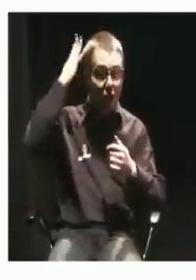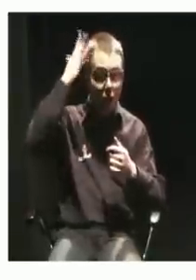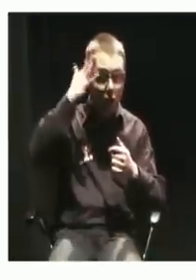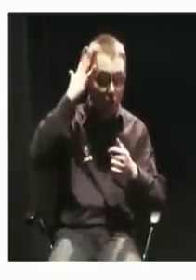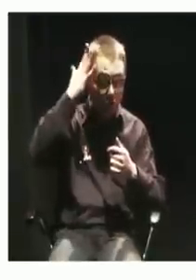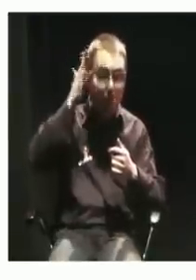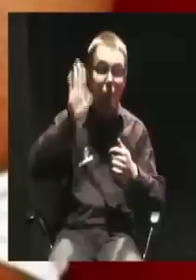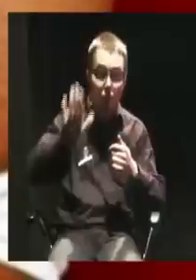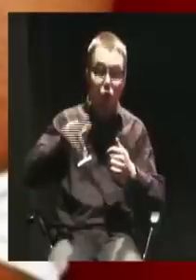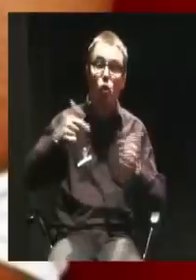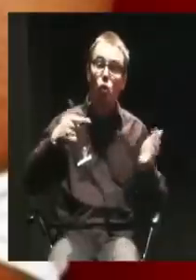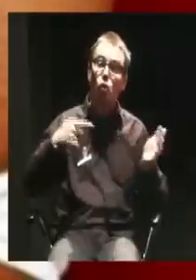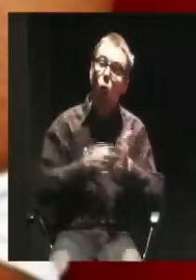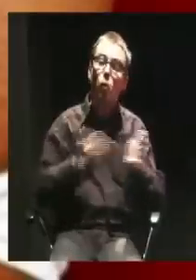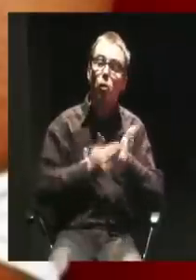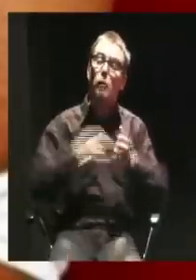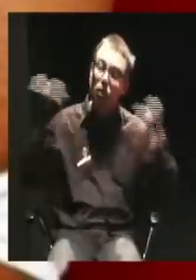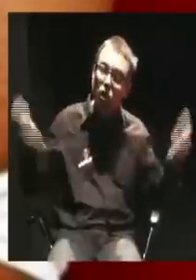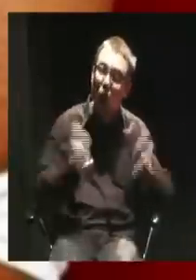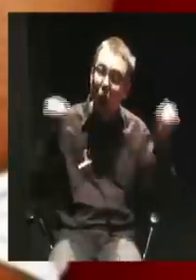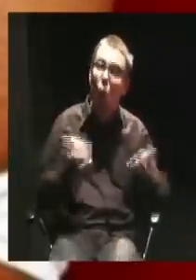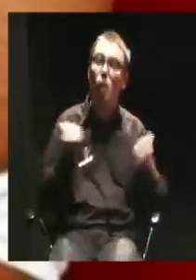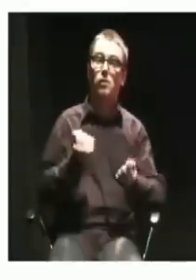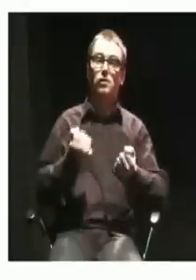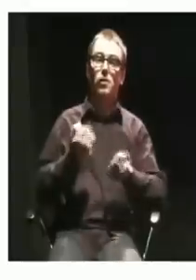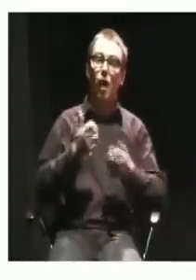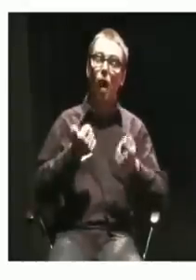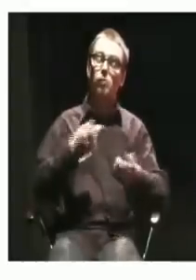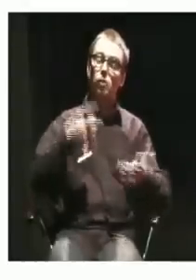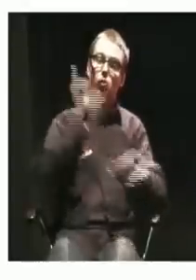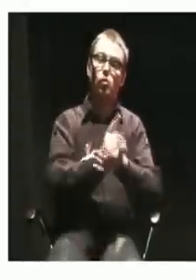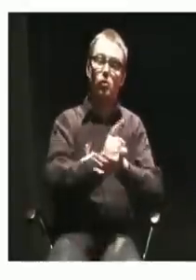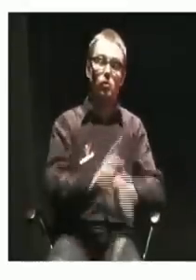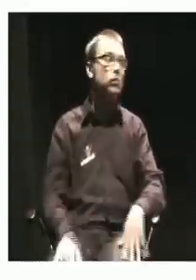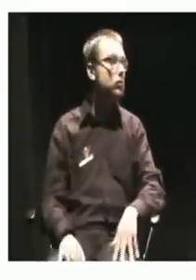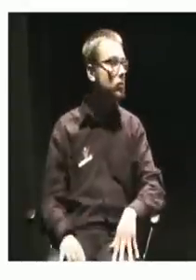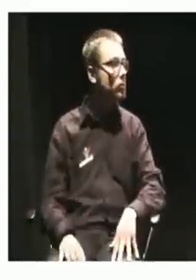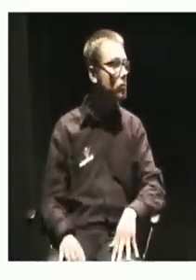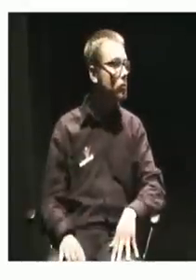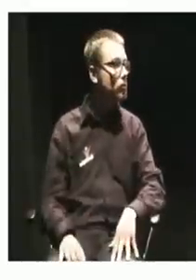nasze marzenia, nasze cele obędą tutaj. A